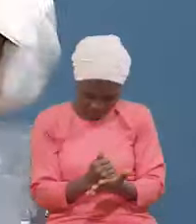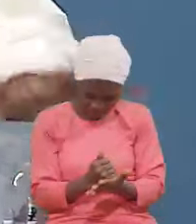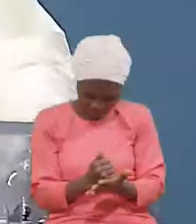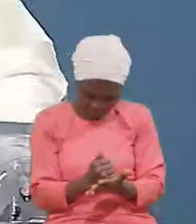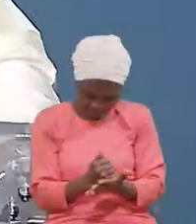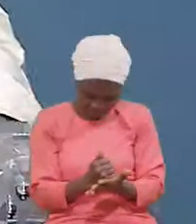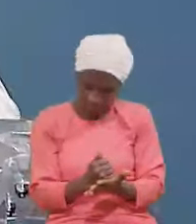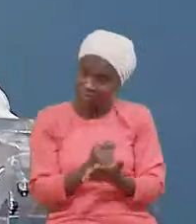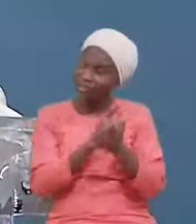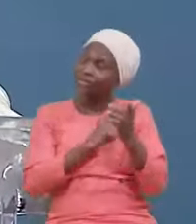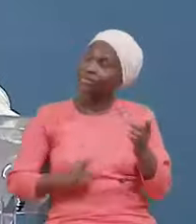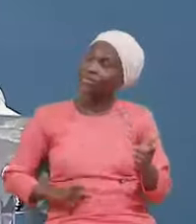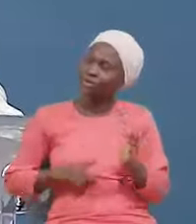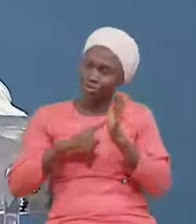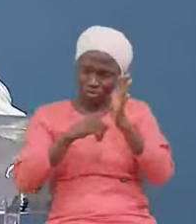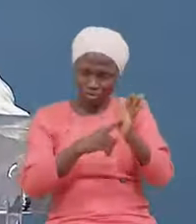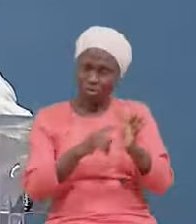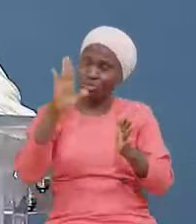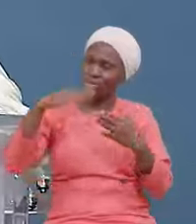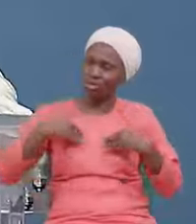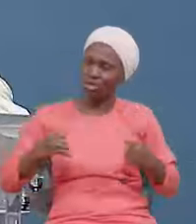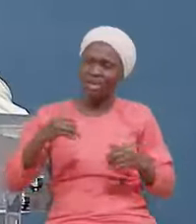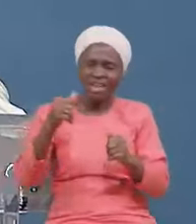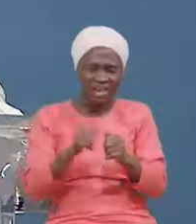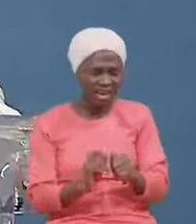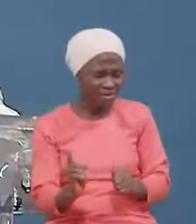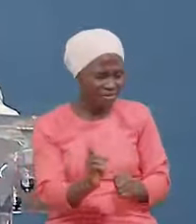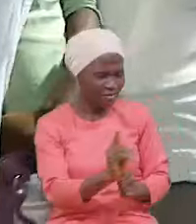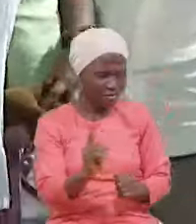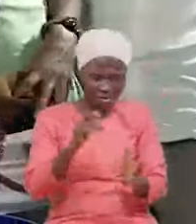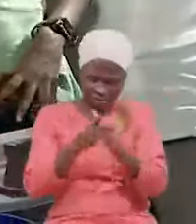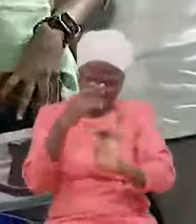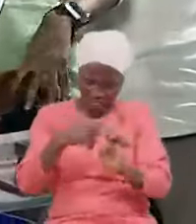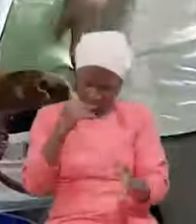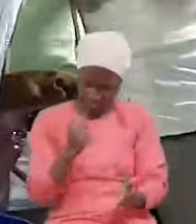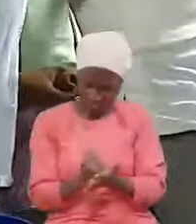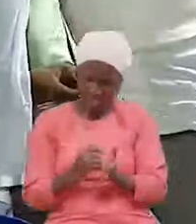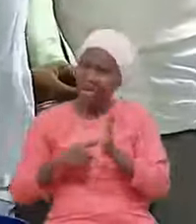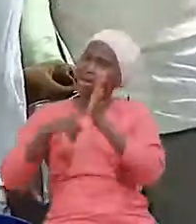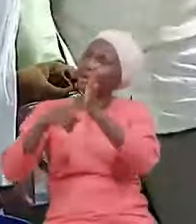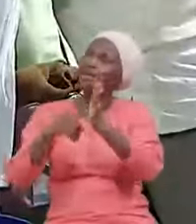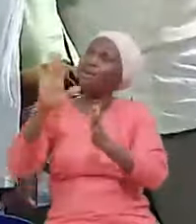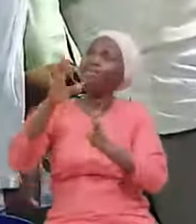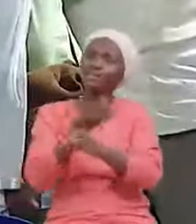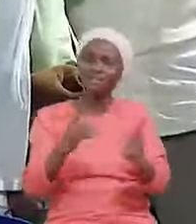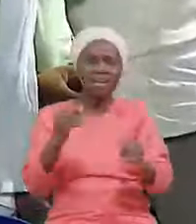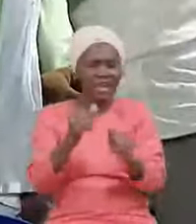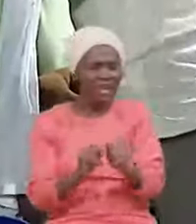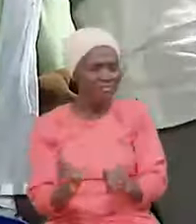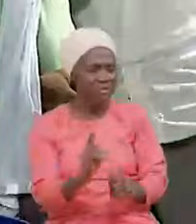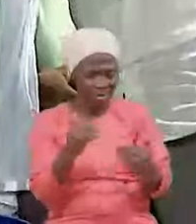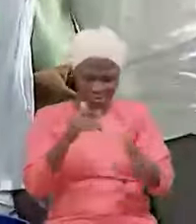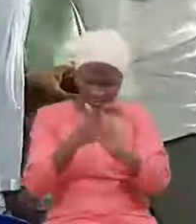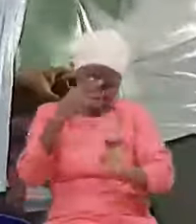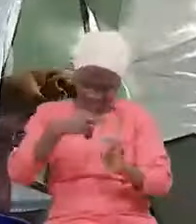చేయుచున్నాను. Manifest your healing everywhere. ప్రభువా మీ స్వస్థత ప్రతి చోట ప్రత్యక్షపరచండి. Manifest your deliverance everywhere. మీ విడుదల